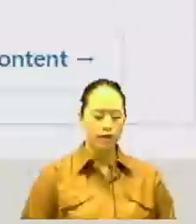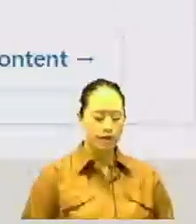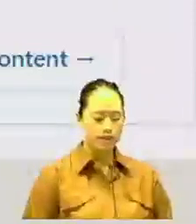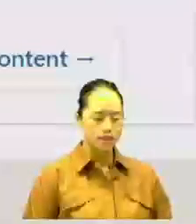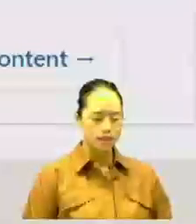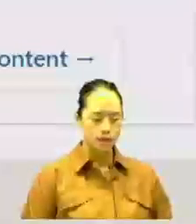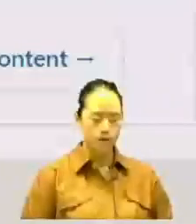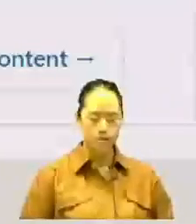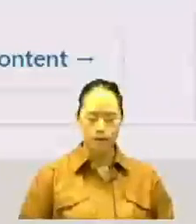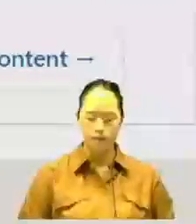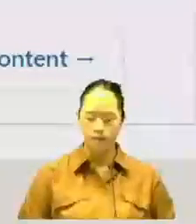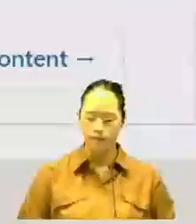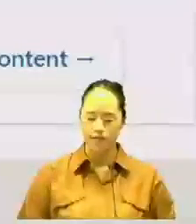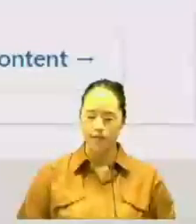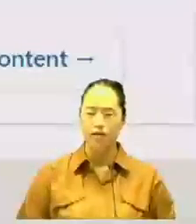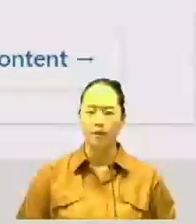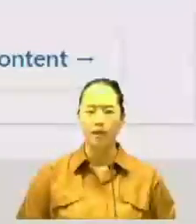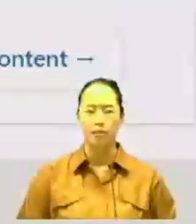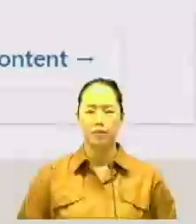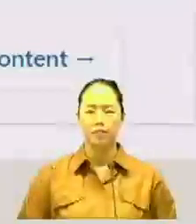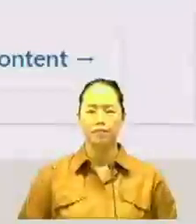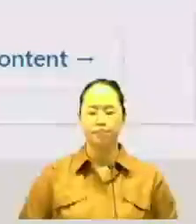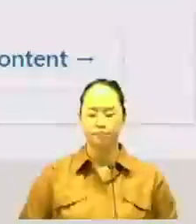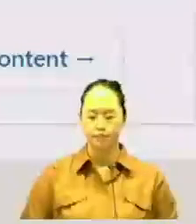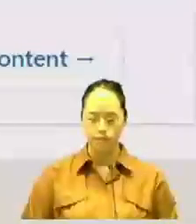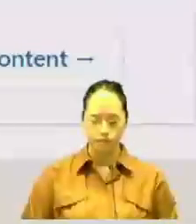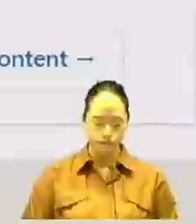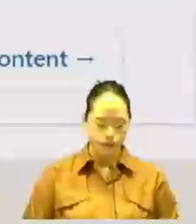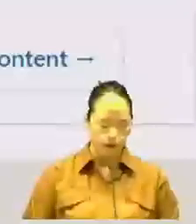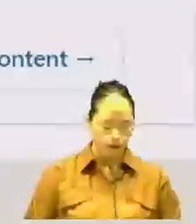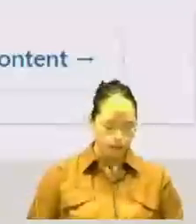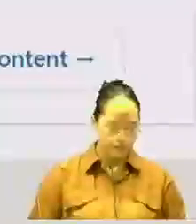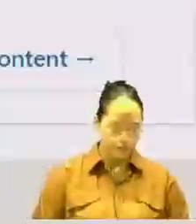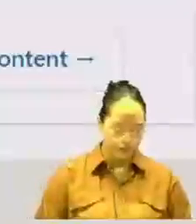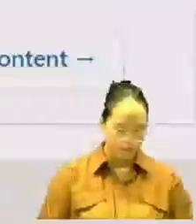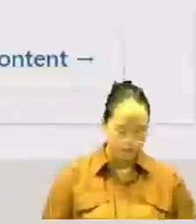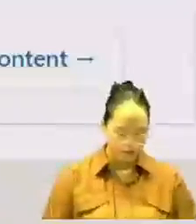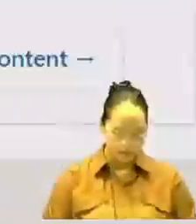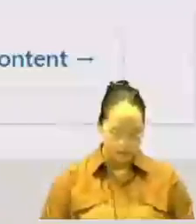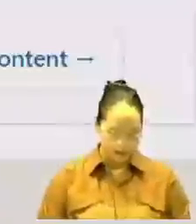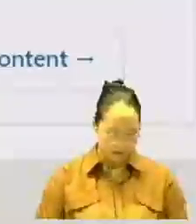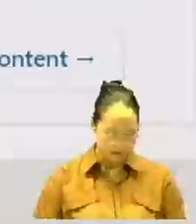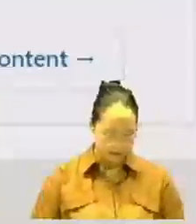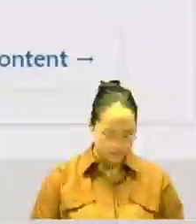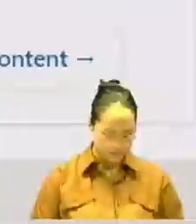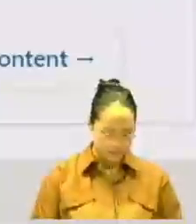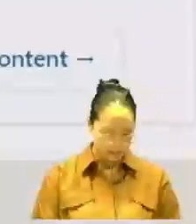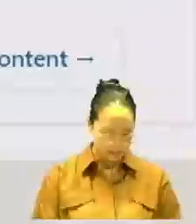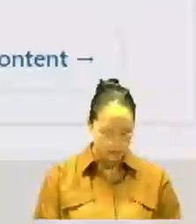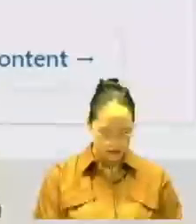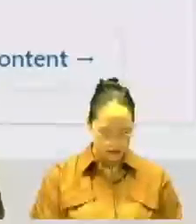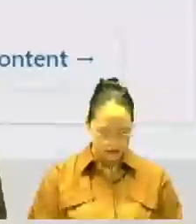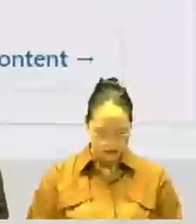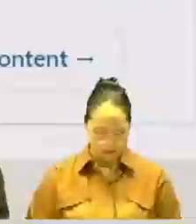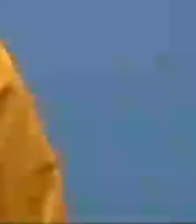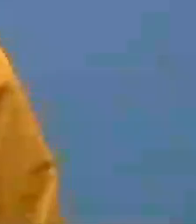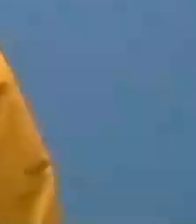情。这个就是正是这样的原因，神呢在圣经里面记录了很多的预言。我们看一下